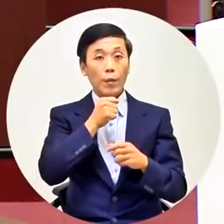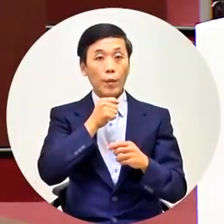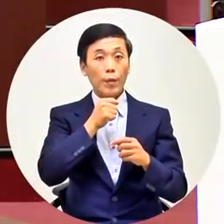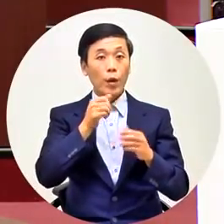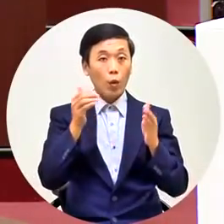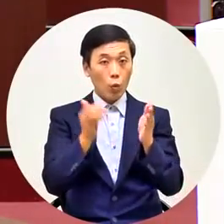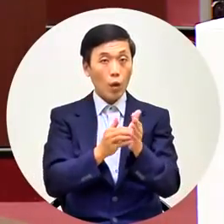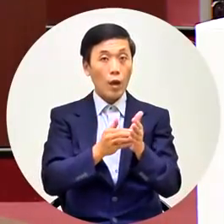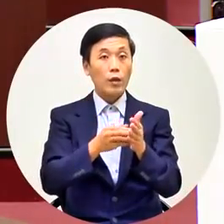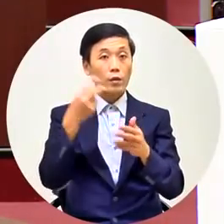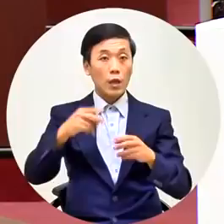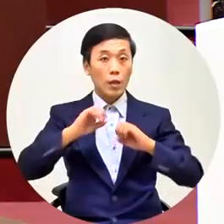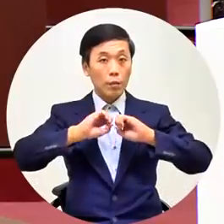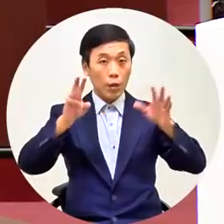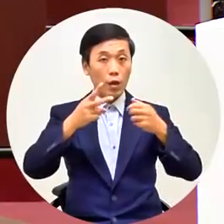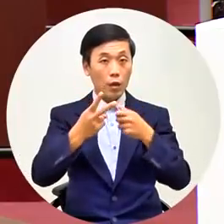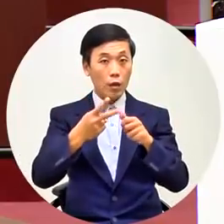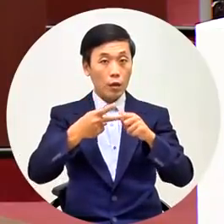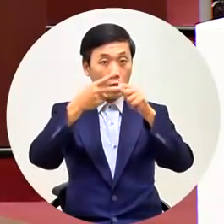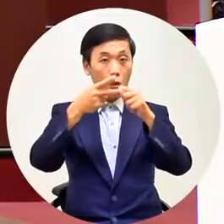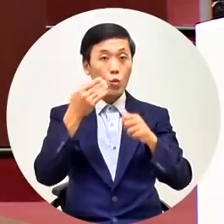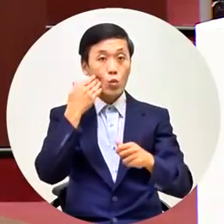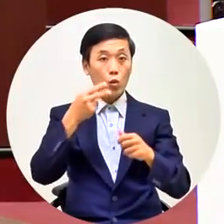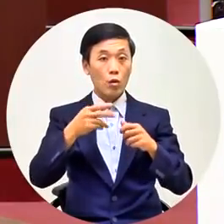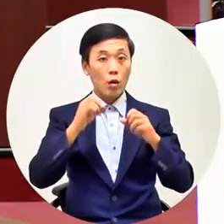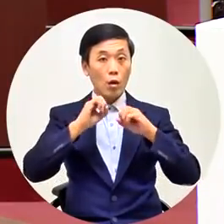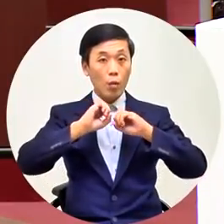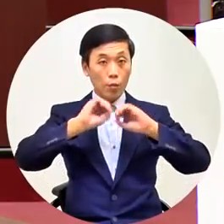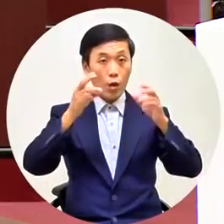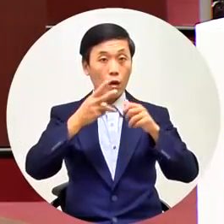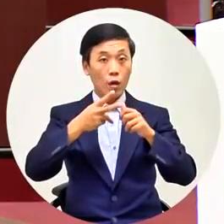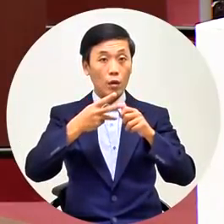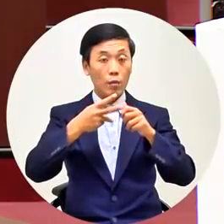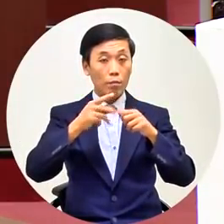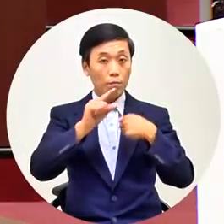轮唱名。如第二轮唱名3次仍不领票之议员，